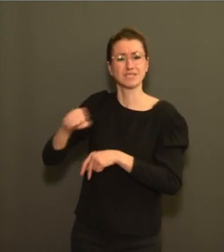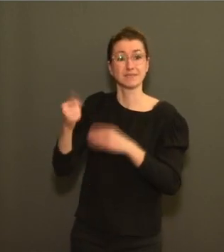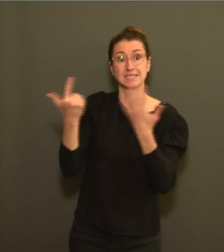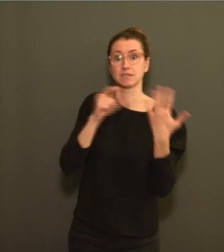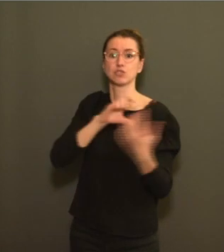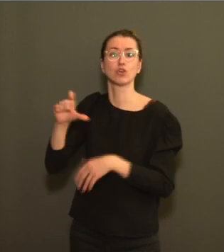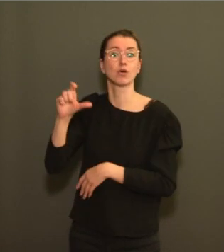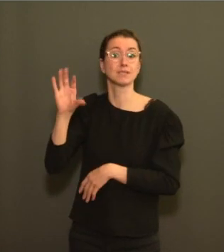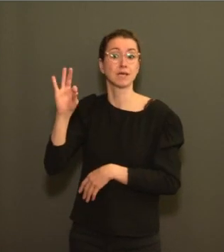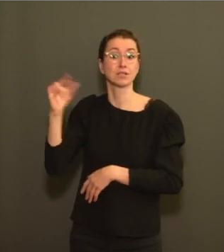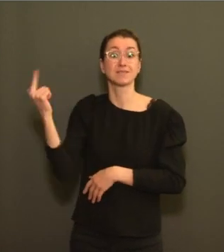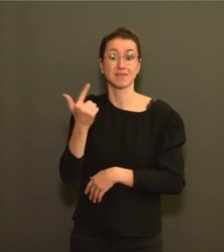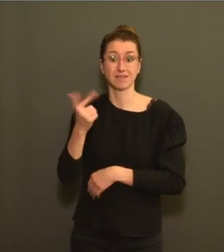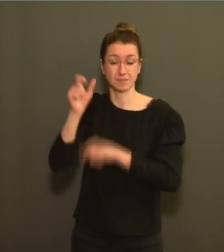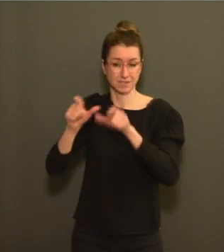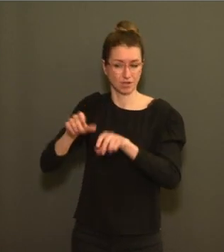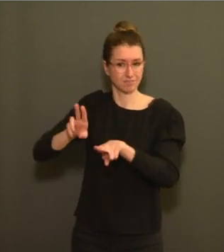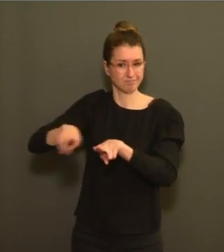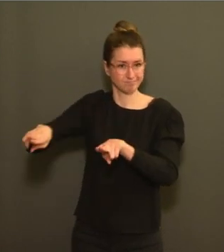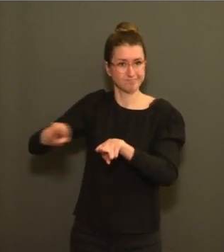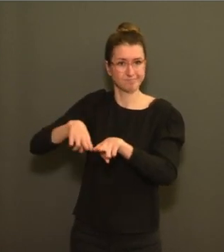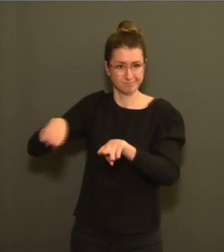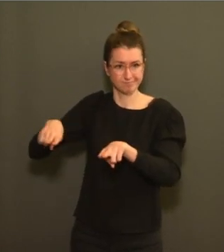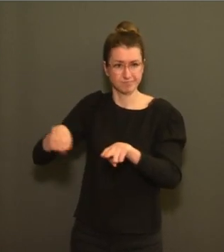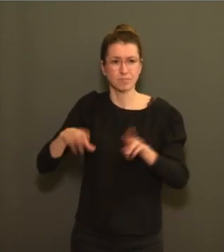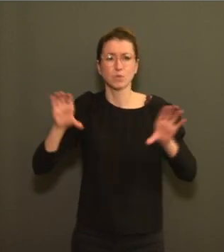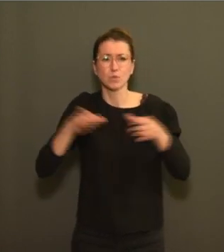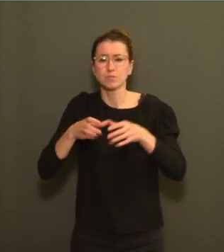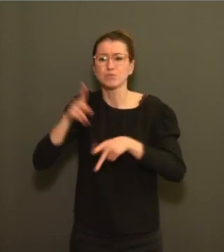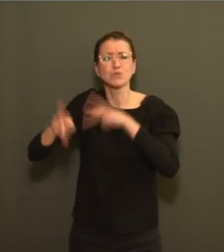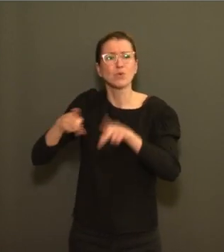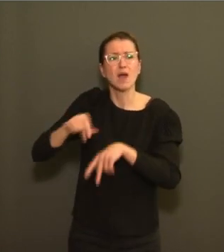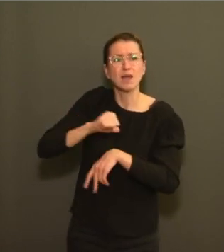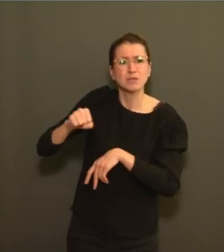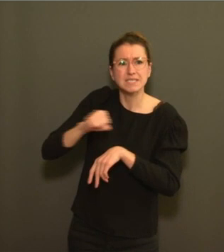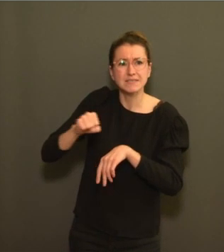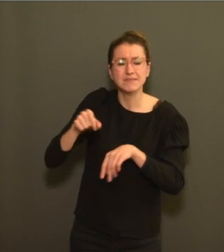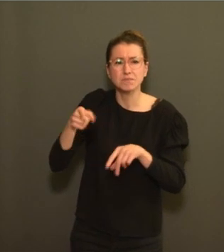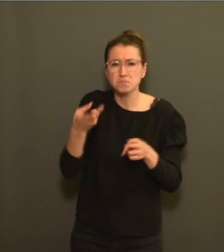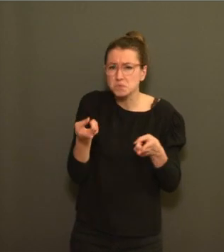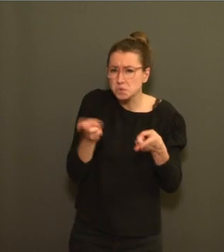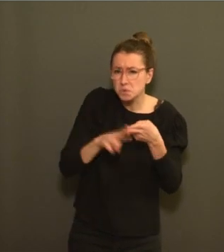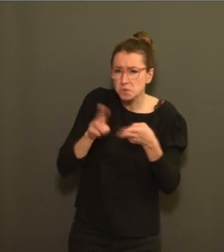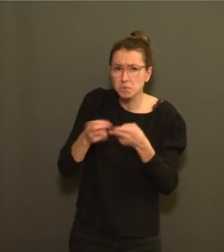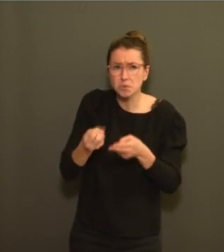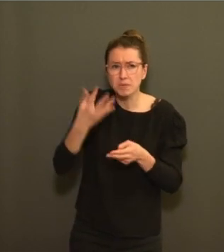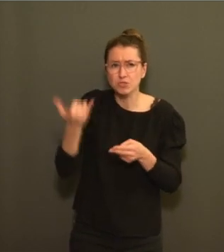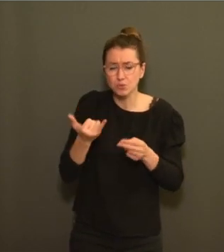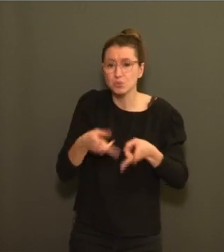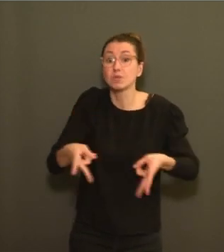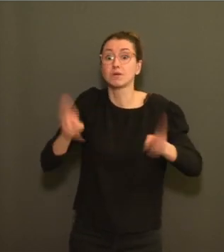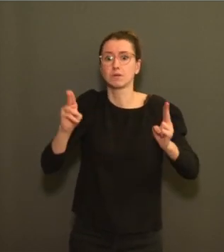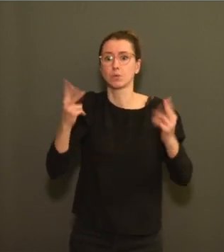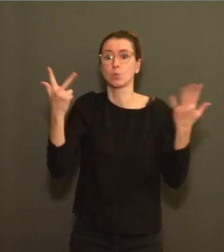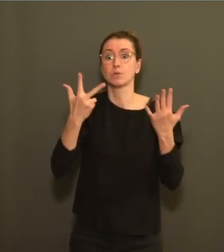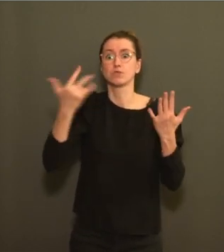Soins intensifs dans lequel le temps de doublement est lui aussi de 8 jours. Ceci signifie donc toujours,